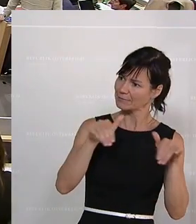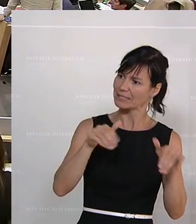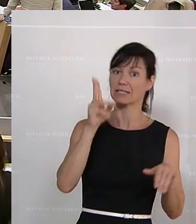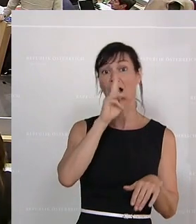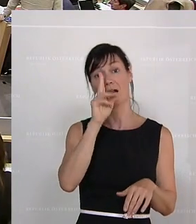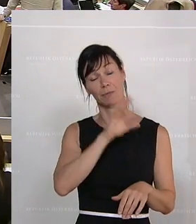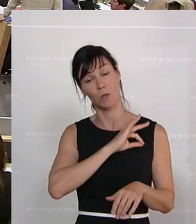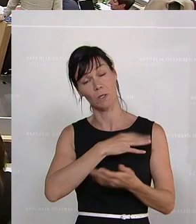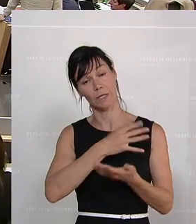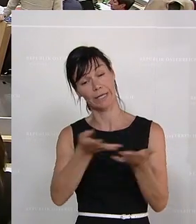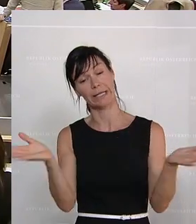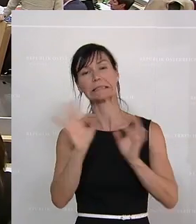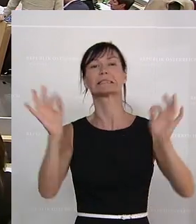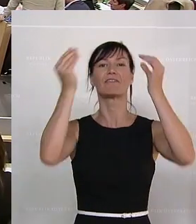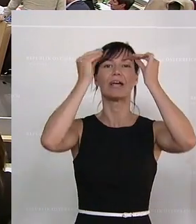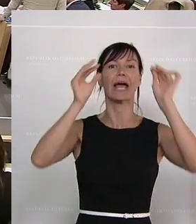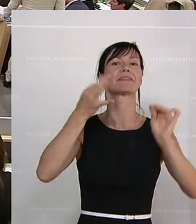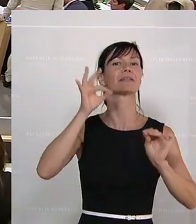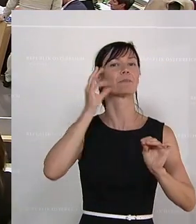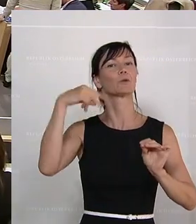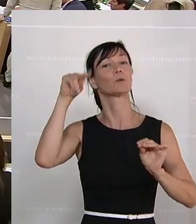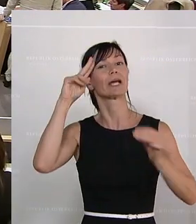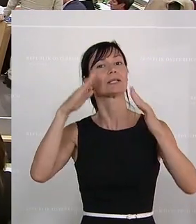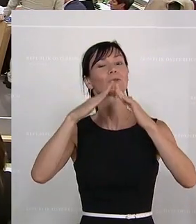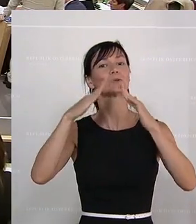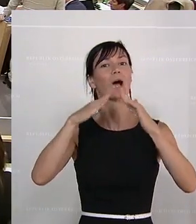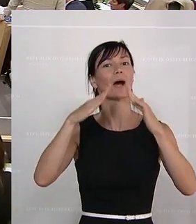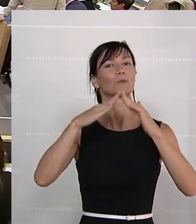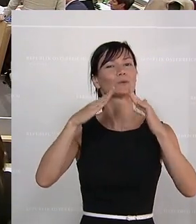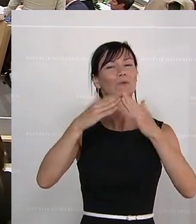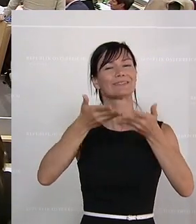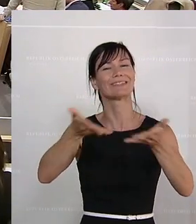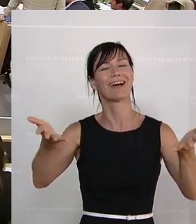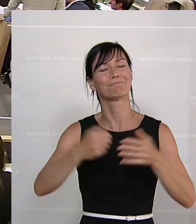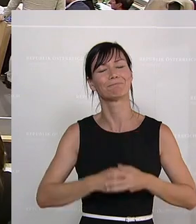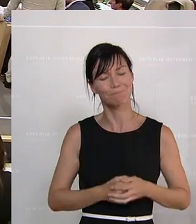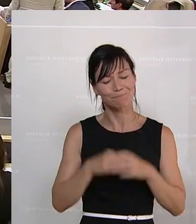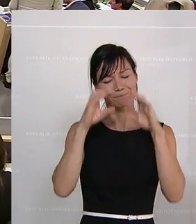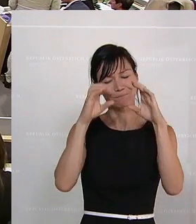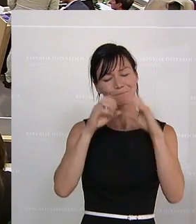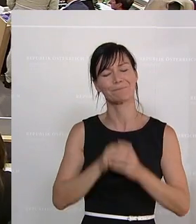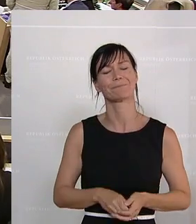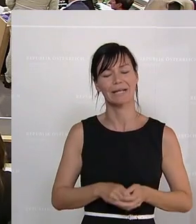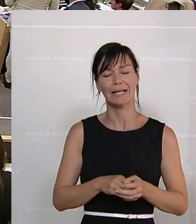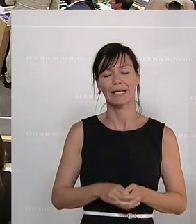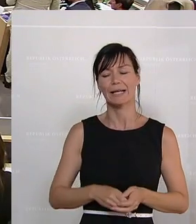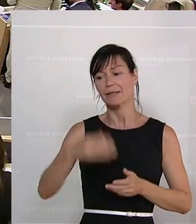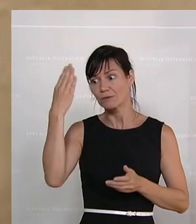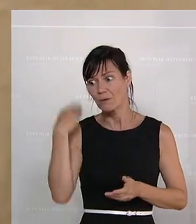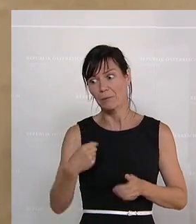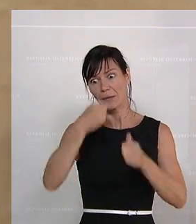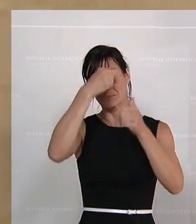das schulstartgeld kommen am wort ist nun parteikollege gabriel obernosterer er ist ok sprecher der awb die